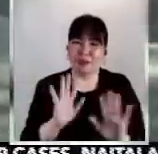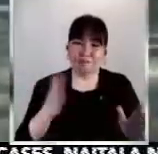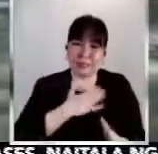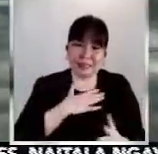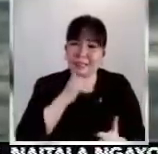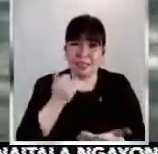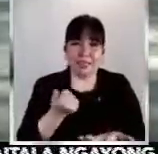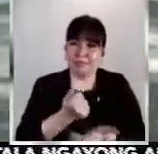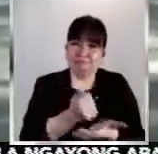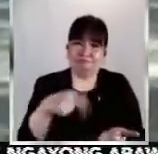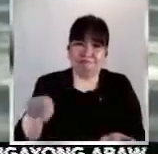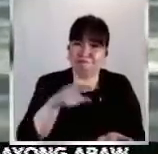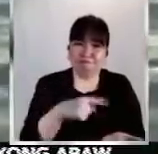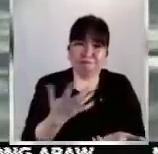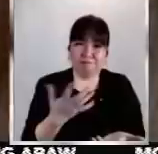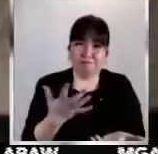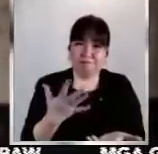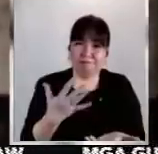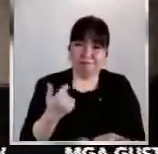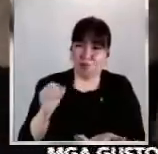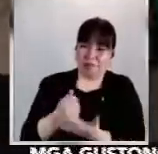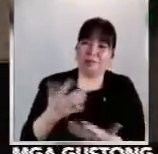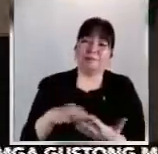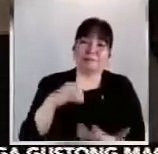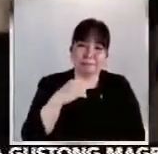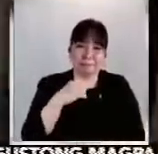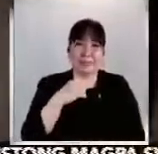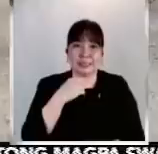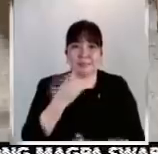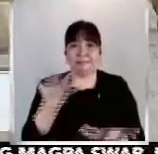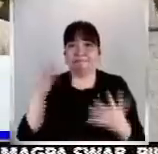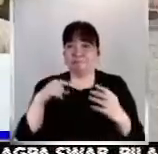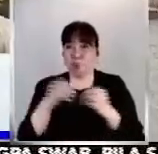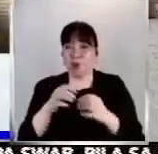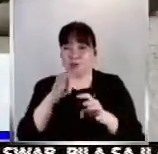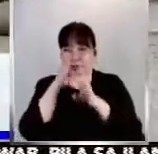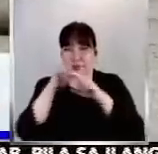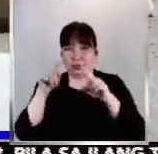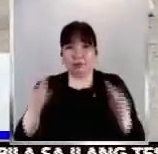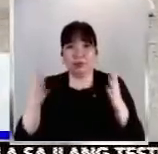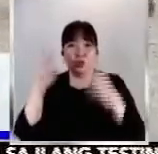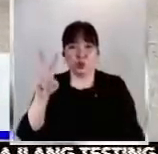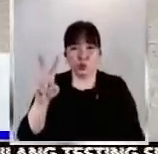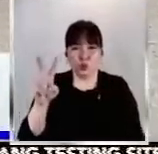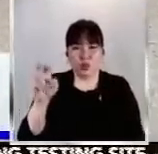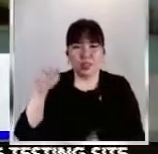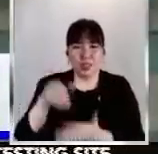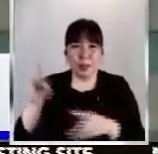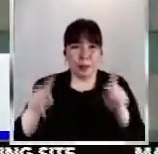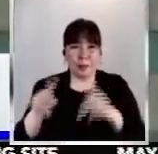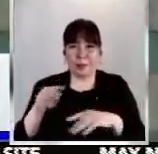Dahil sa mga paghihigpit sa kapasidad sa mga establisimiento sa ilalim ng Alert Level 3, 200,000 ang manggagawang apektado sa NCR pa